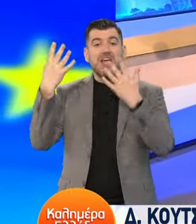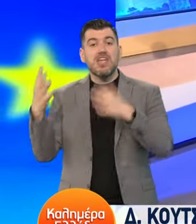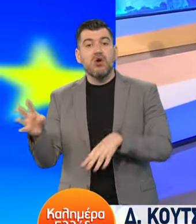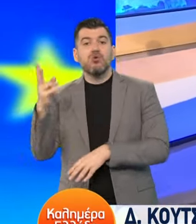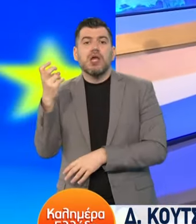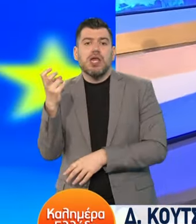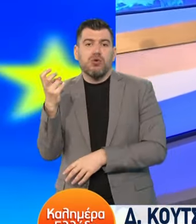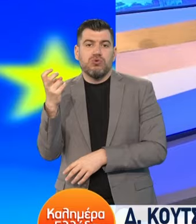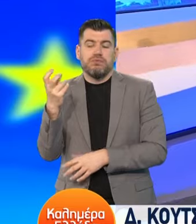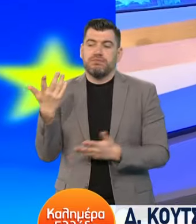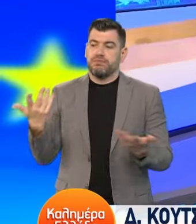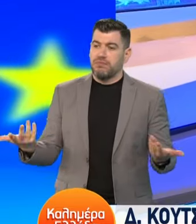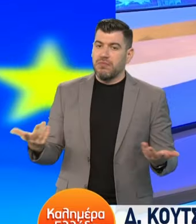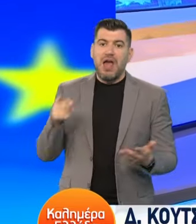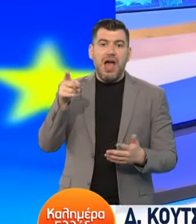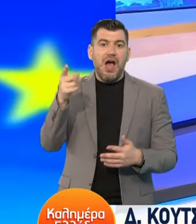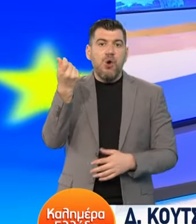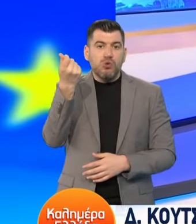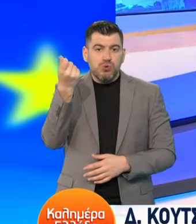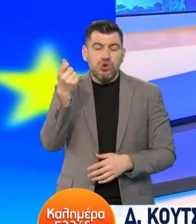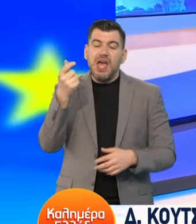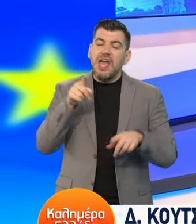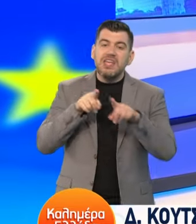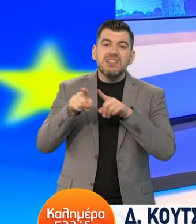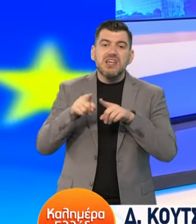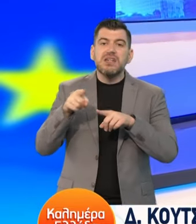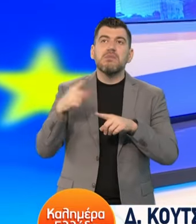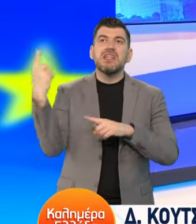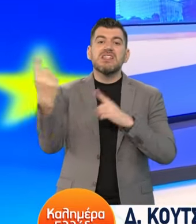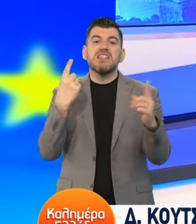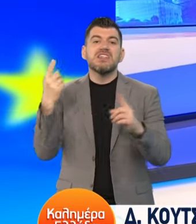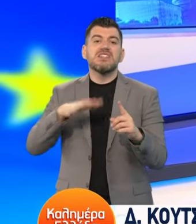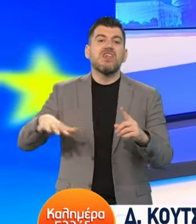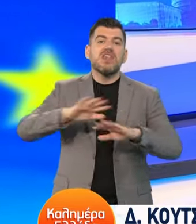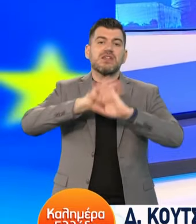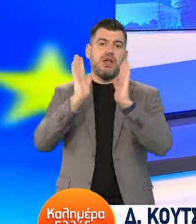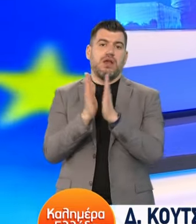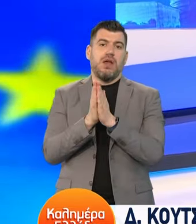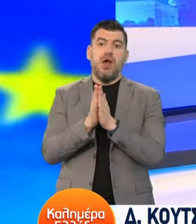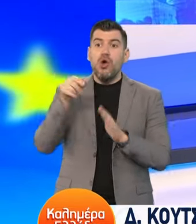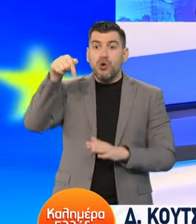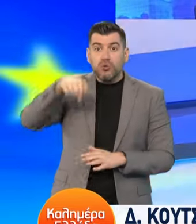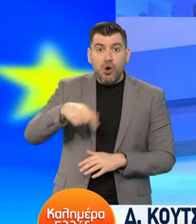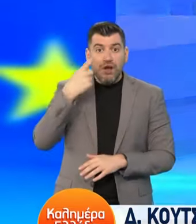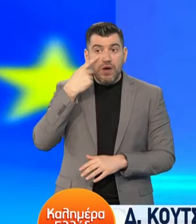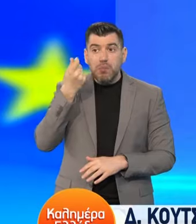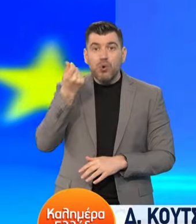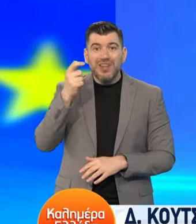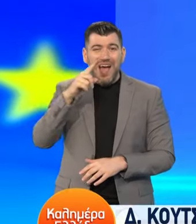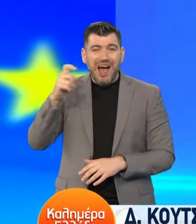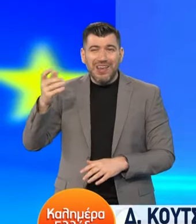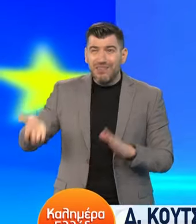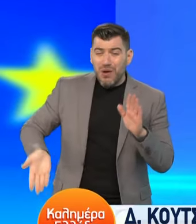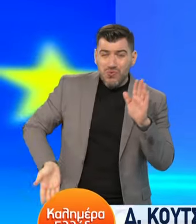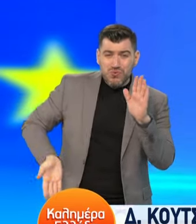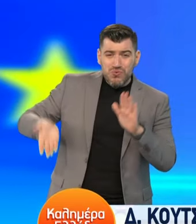να κάνει με τις συνθήκες συγκεκριμένες. Τώρα που έχει εκτιναχθεί η ακρίβεια με ευθύνη της κυβέρνησης της σημερινής και